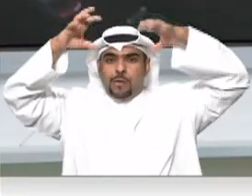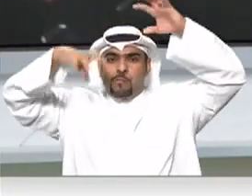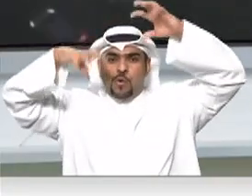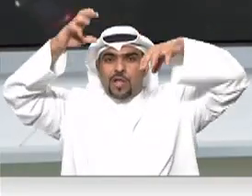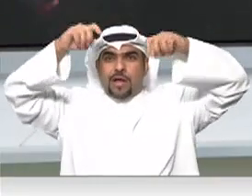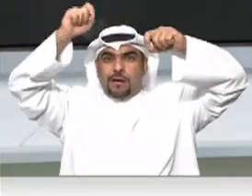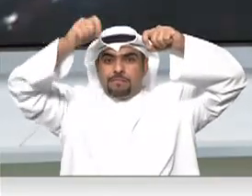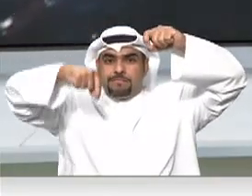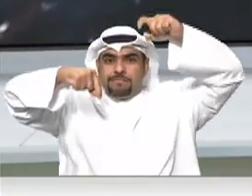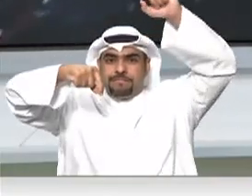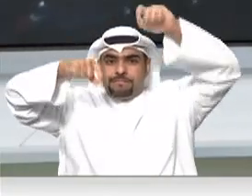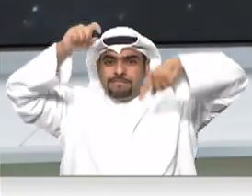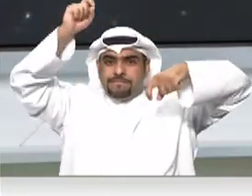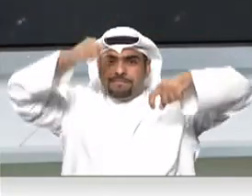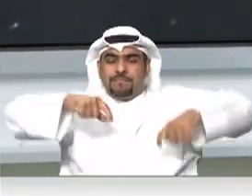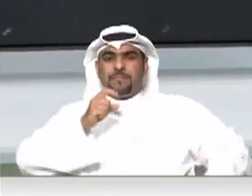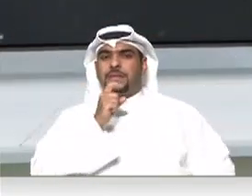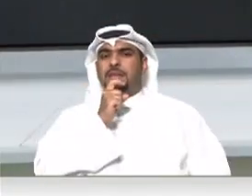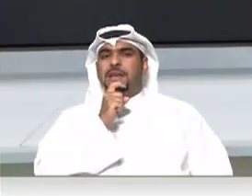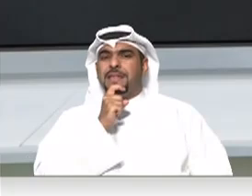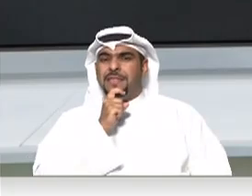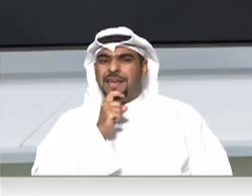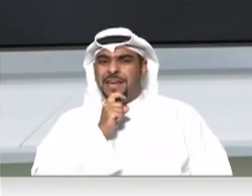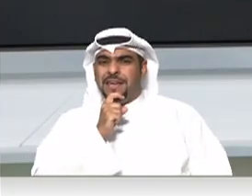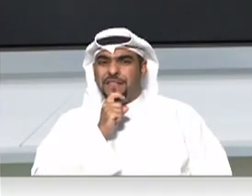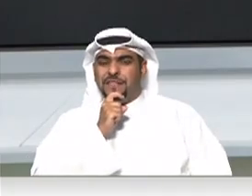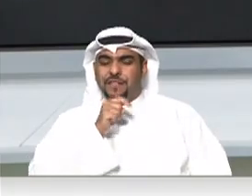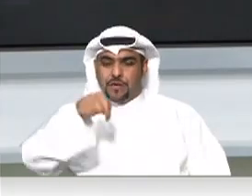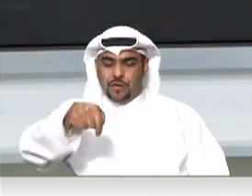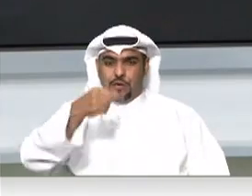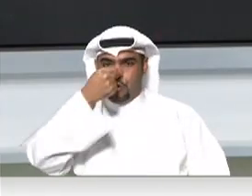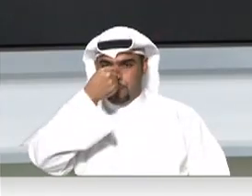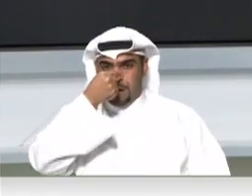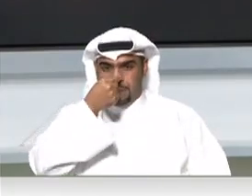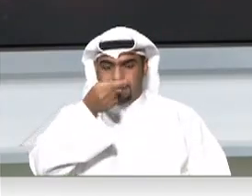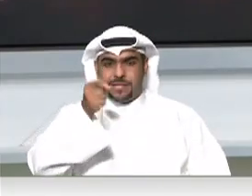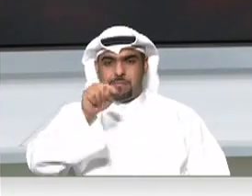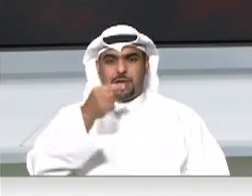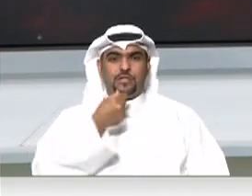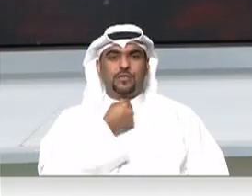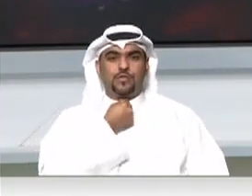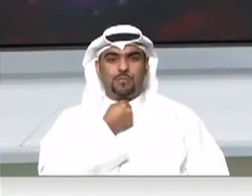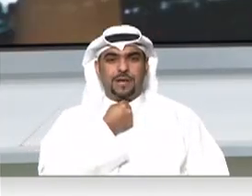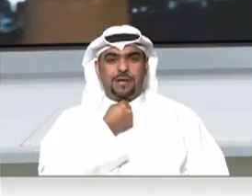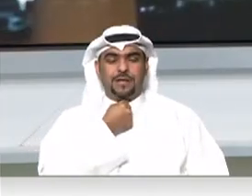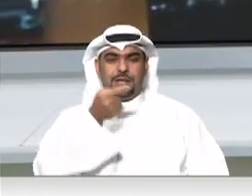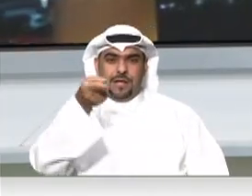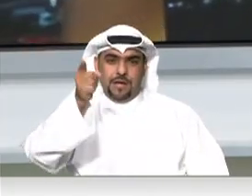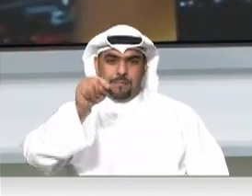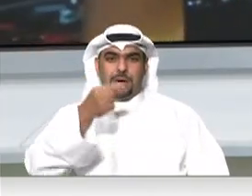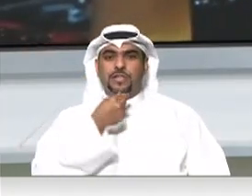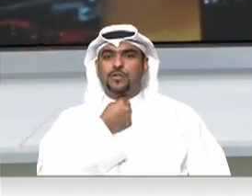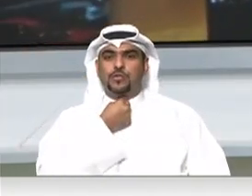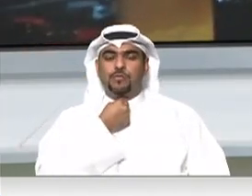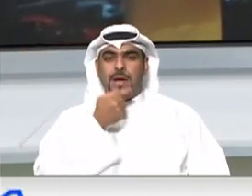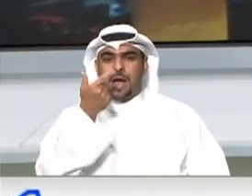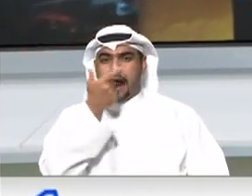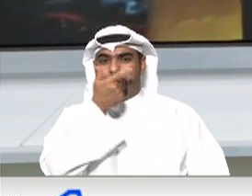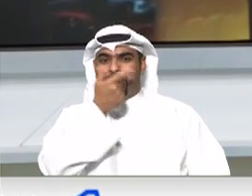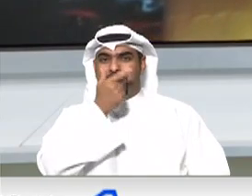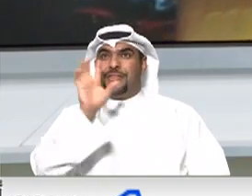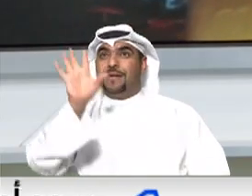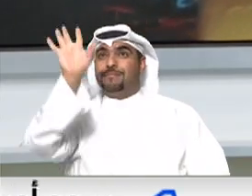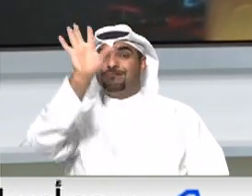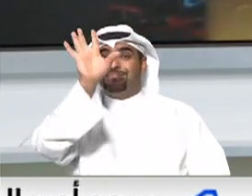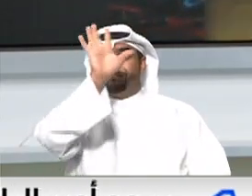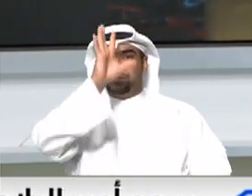هذه الفرص راح تكون قائمه اليوم وباكر على بعض المناطق باشر بدنا الله مساء يوم الغد تدريجيا راح تتراجع هذه السحب وايضا راح